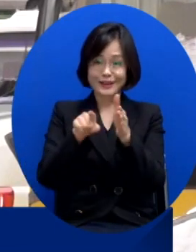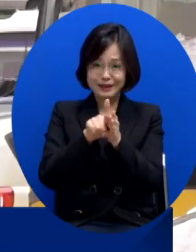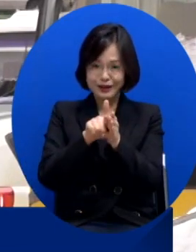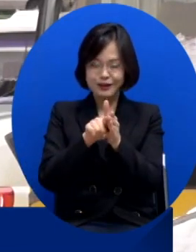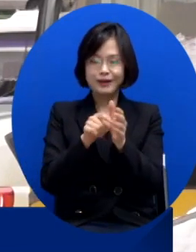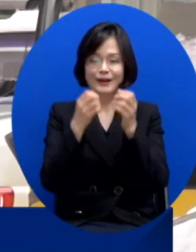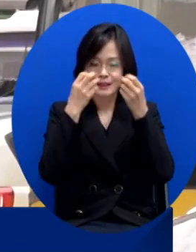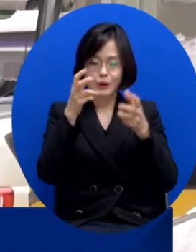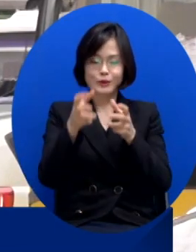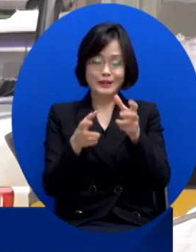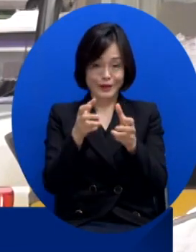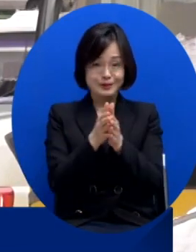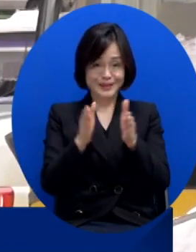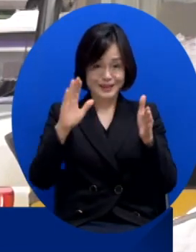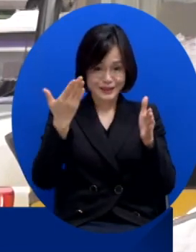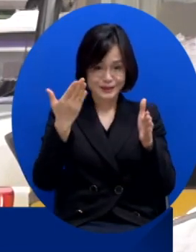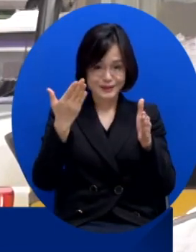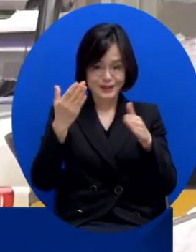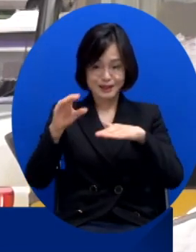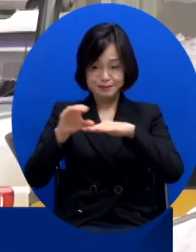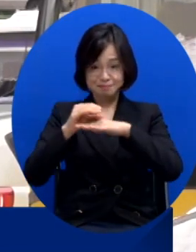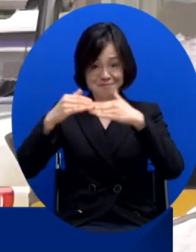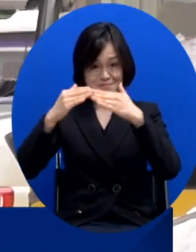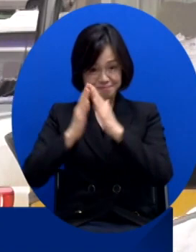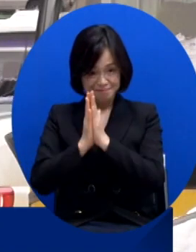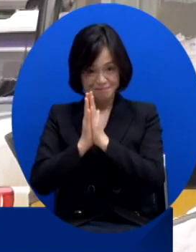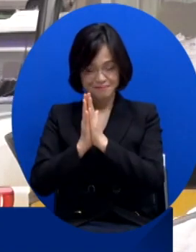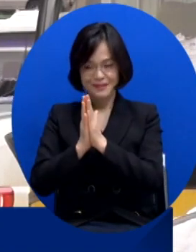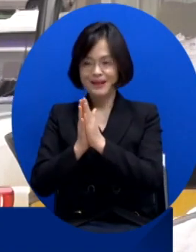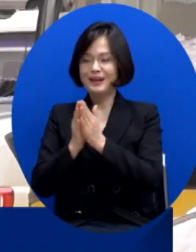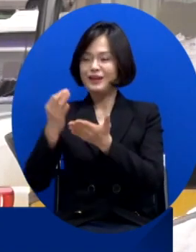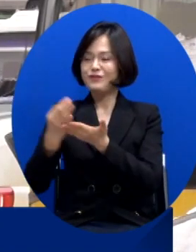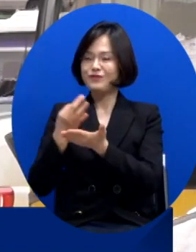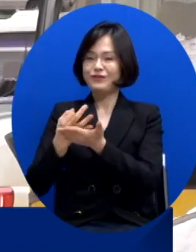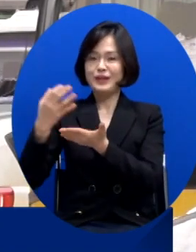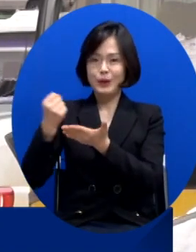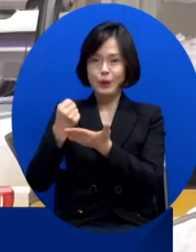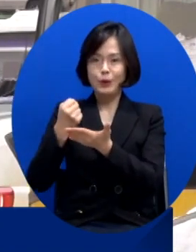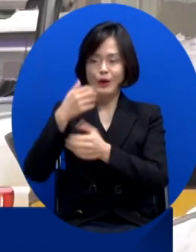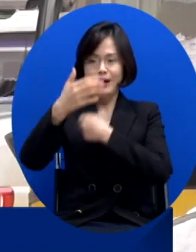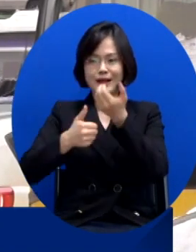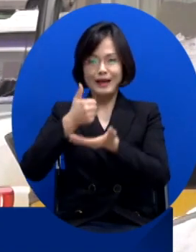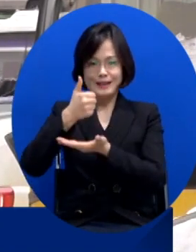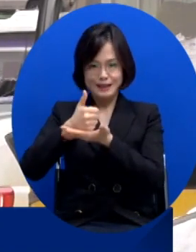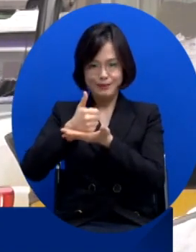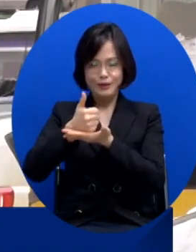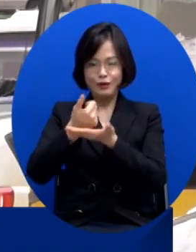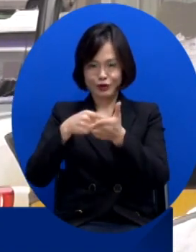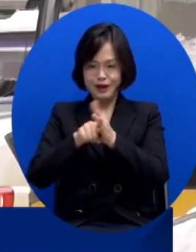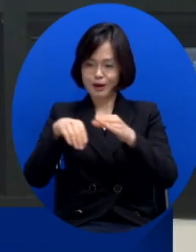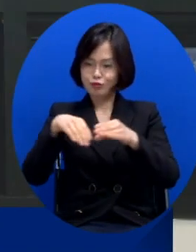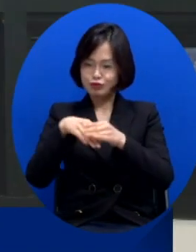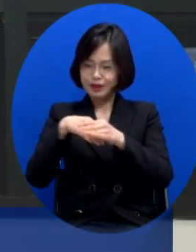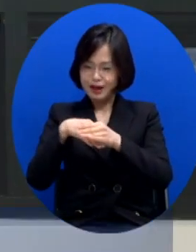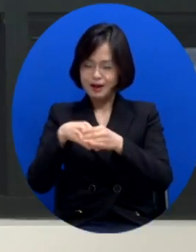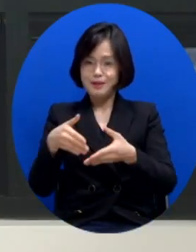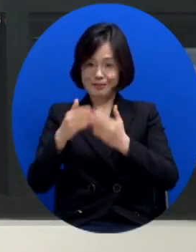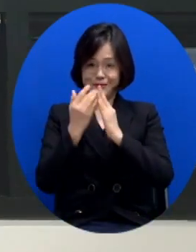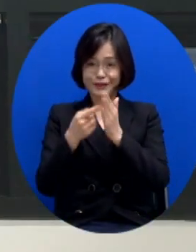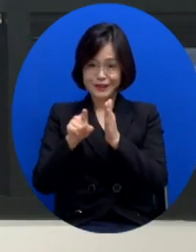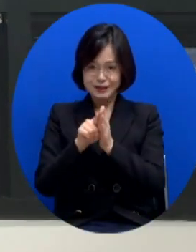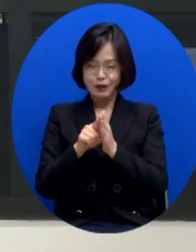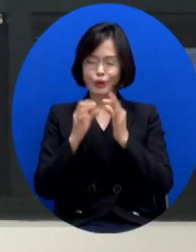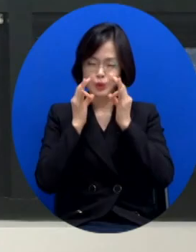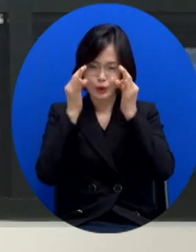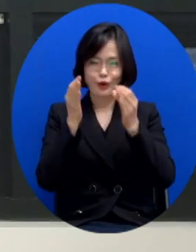통하여 기부하는 선도적인 문화를 장착하고자 이렇게 노력하고 있사오니 많은 부탁을 드리겠습니다. 크리스찬 폐차